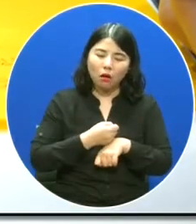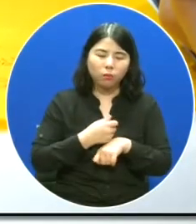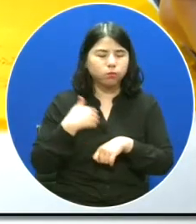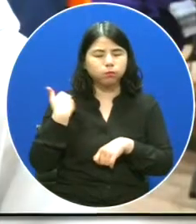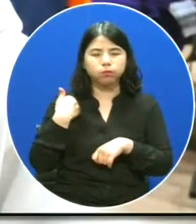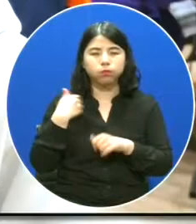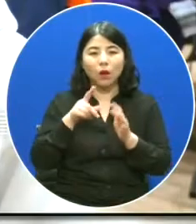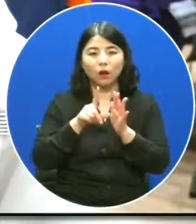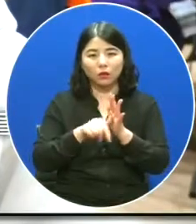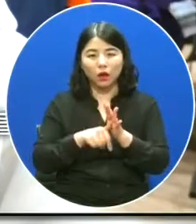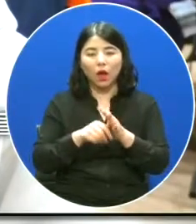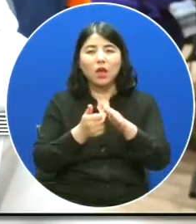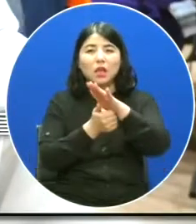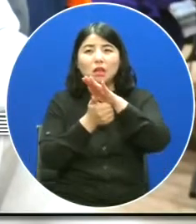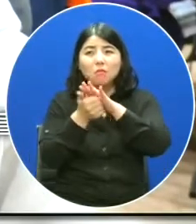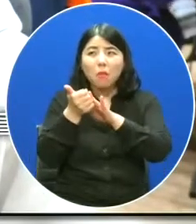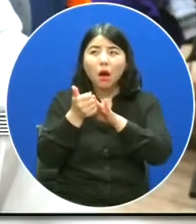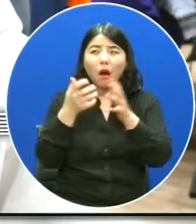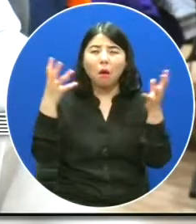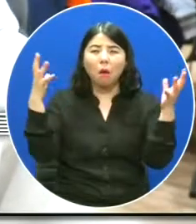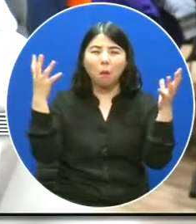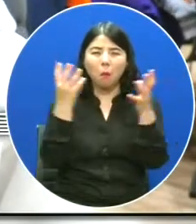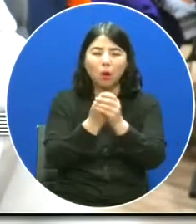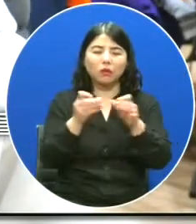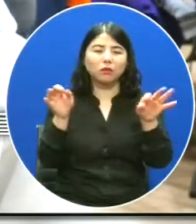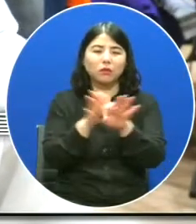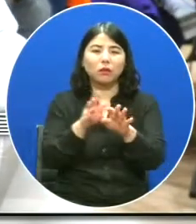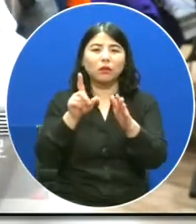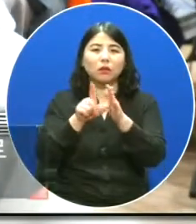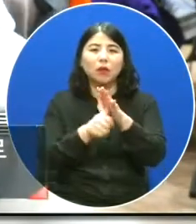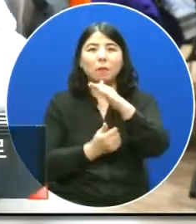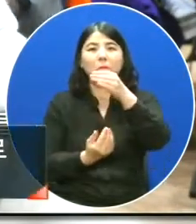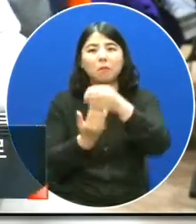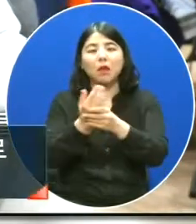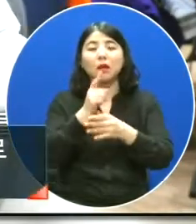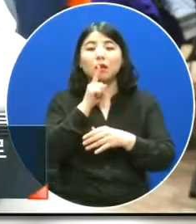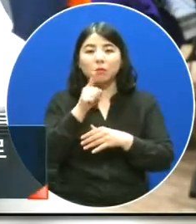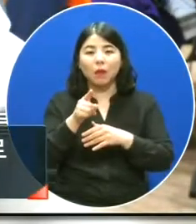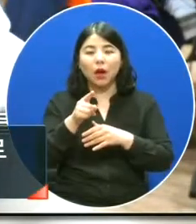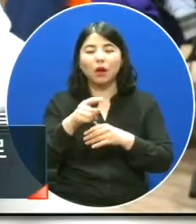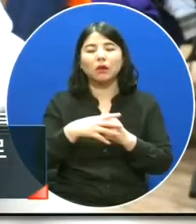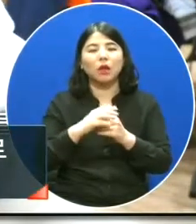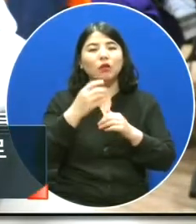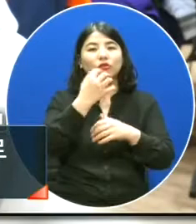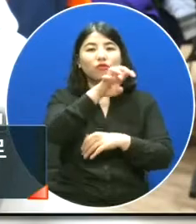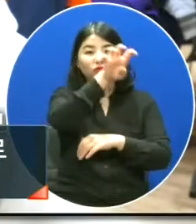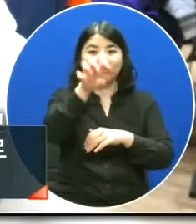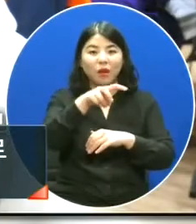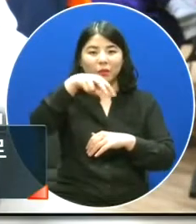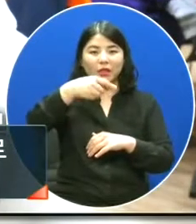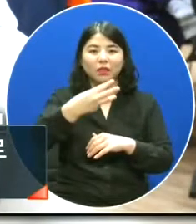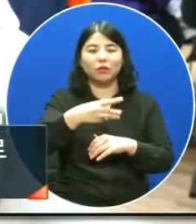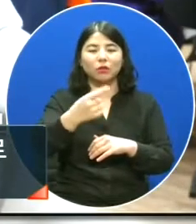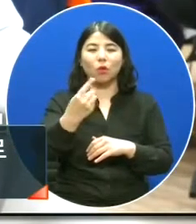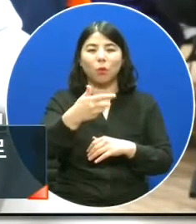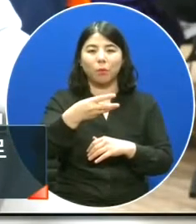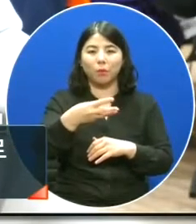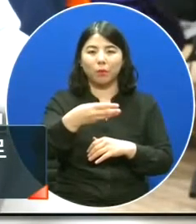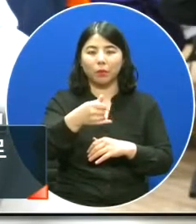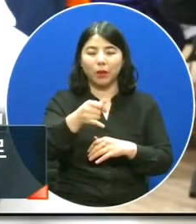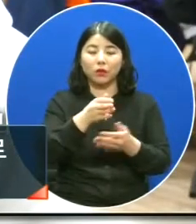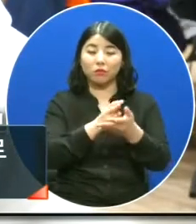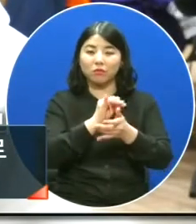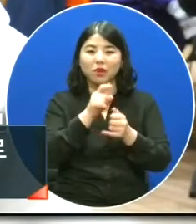할지 모르겠을 때, 희망이 완전히 사라졌을 때 나타난다는 슬로베니아의 철학자 슬라보의 지젝의